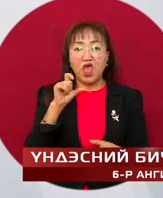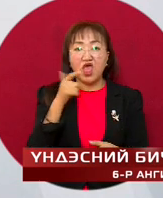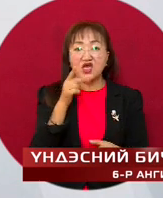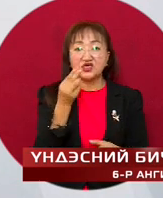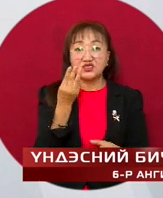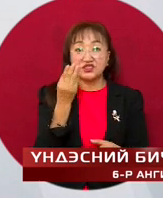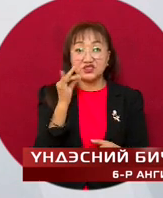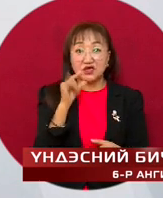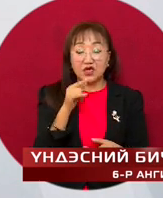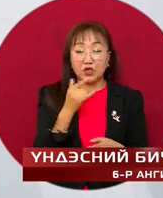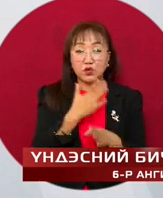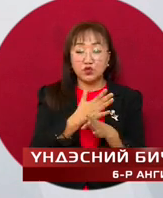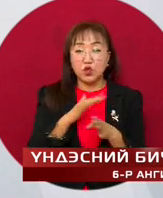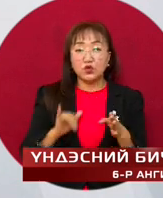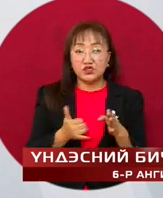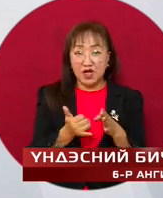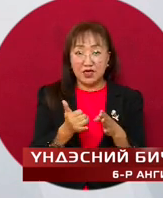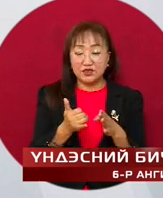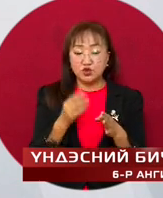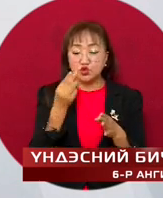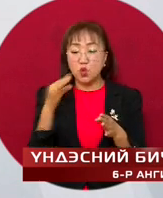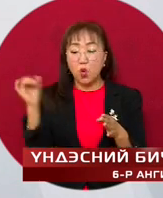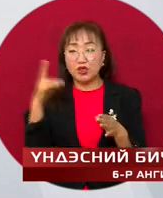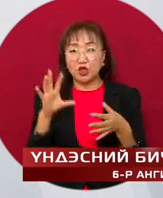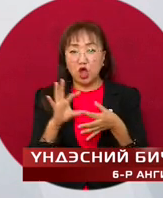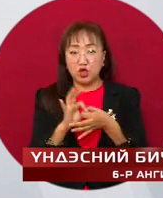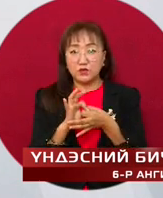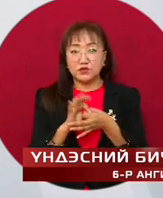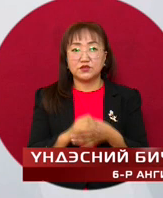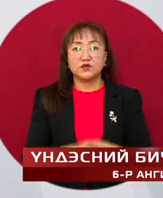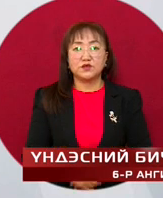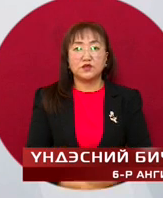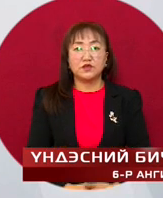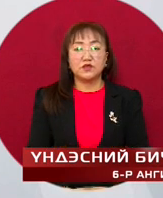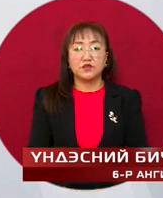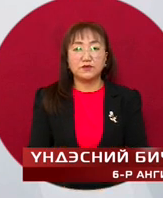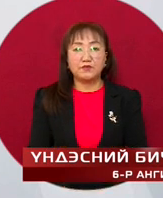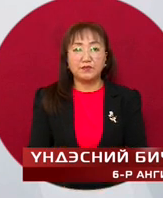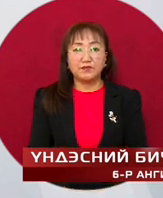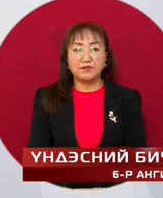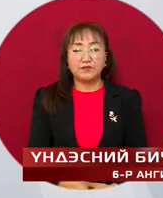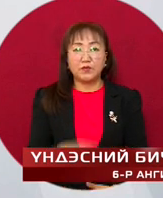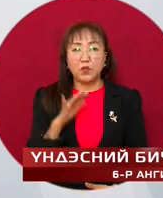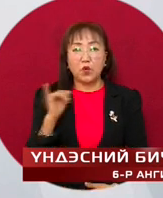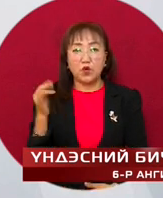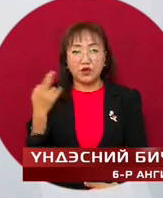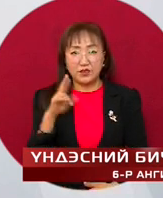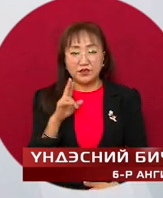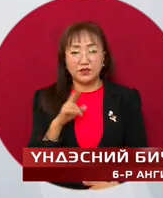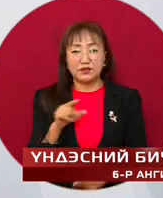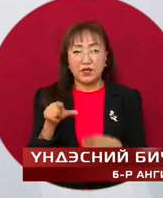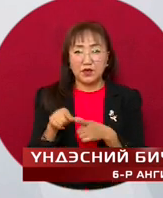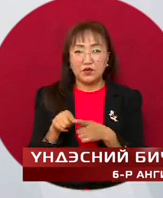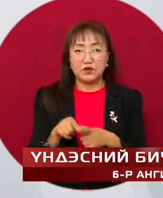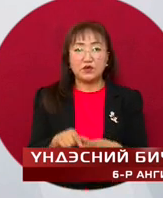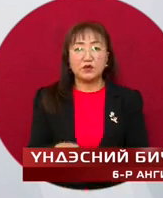байна. За гол гэдэг үг гээвлэгчээр төгсөг учраас ууд дагуурыг дагуулсан байна. За